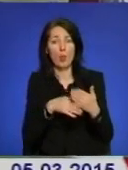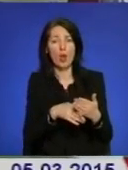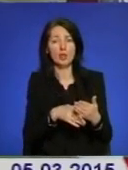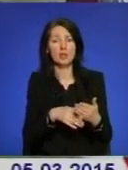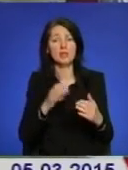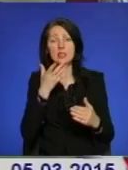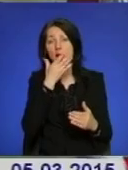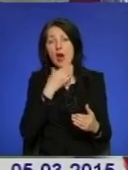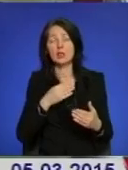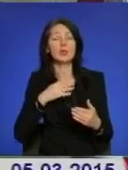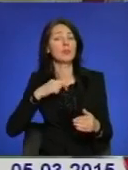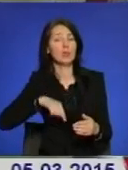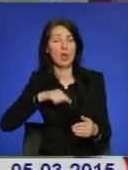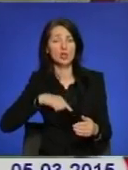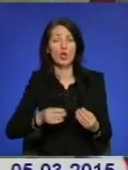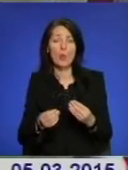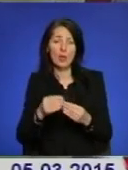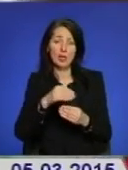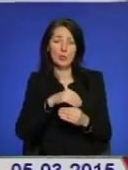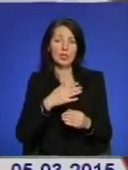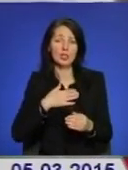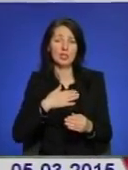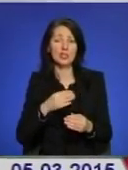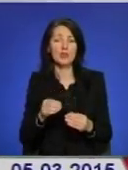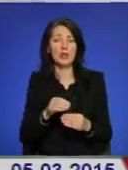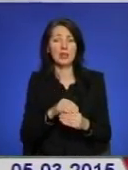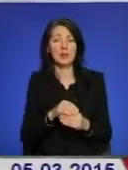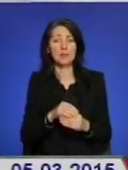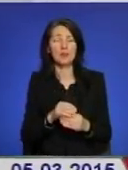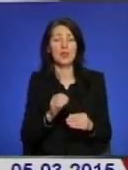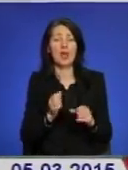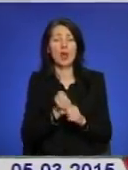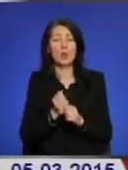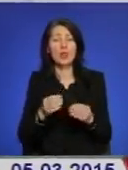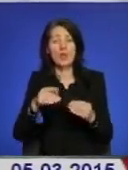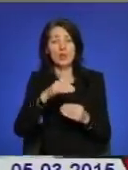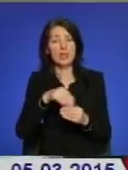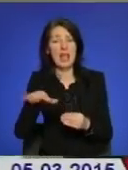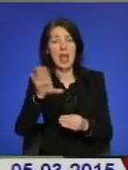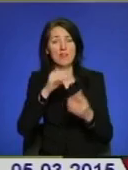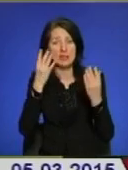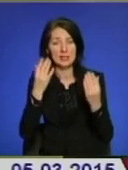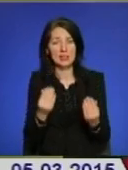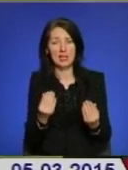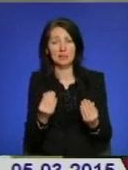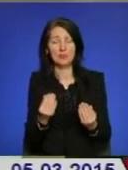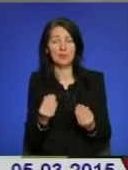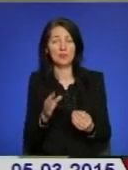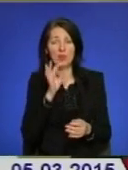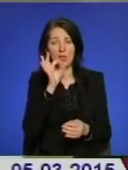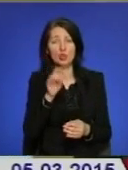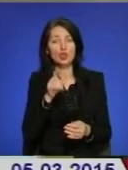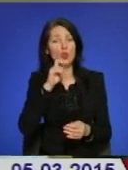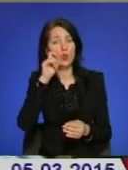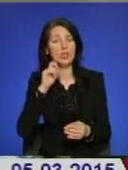з гарним настроєм ліпити наші вареники. Ліпили вареники увесь день. Кажуть, що от